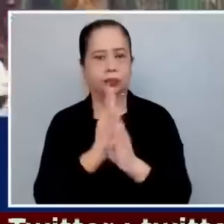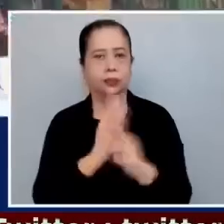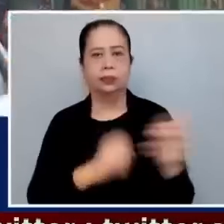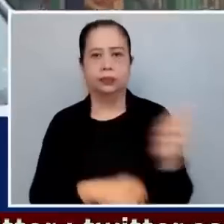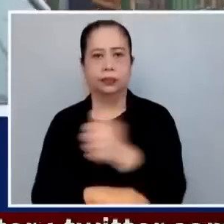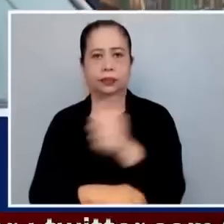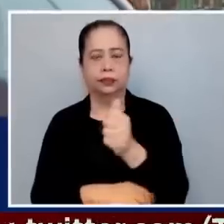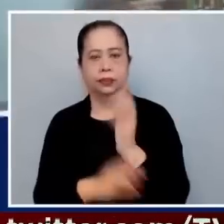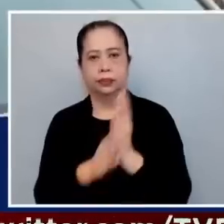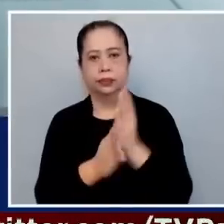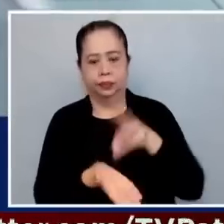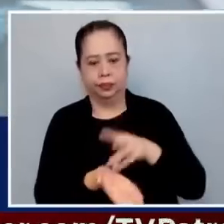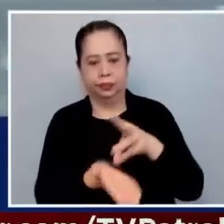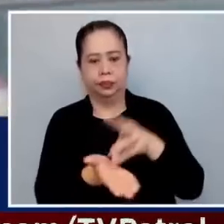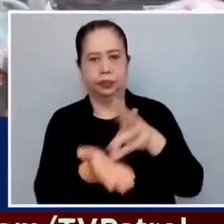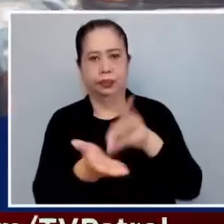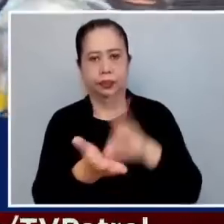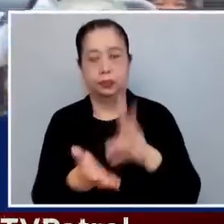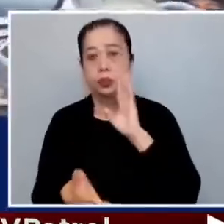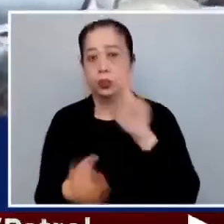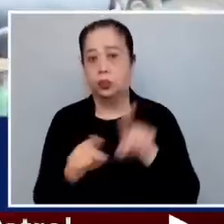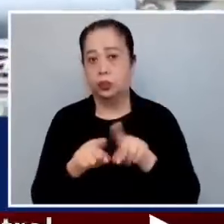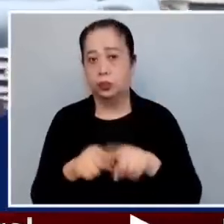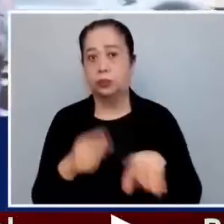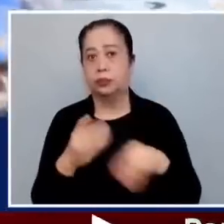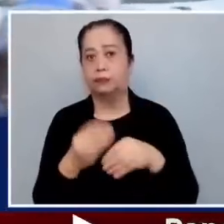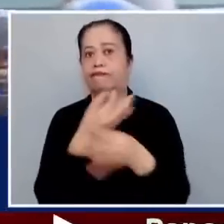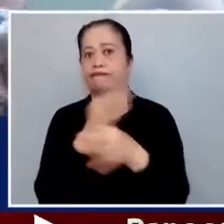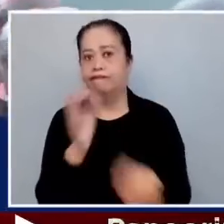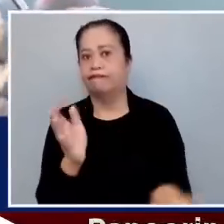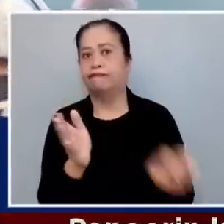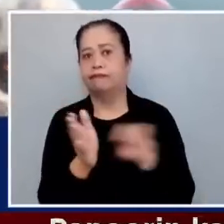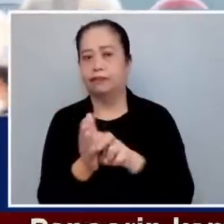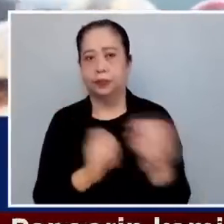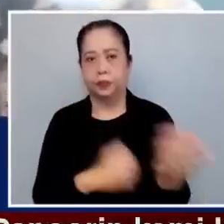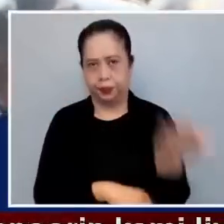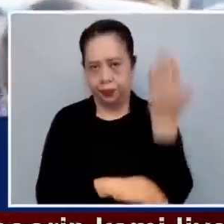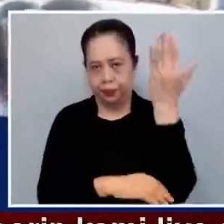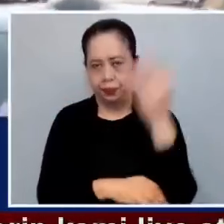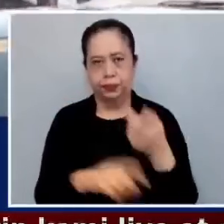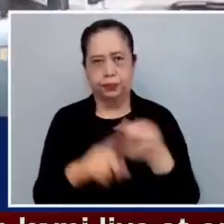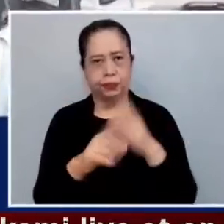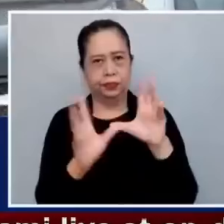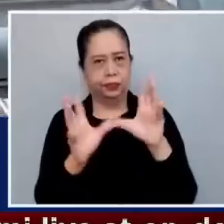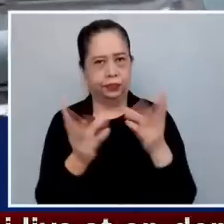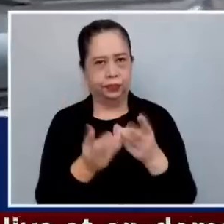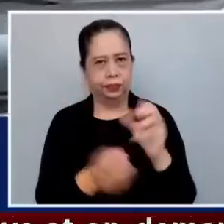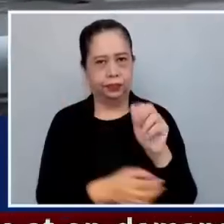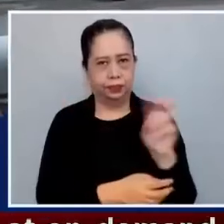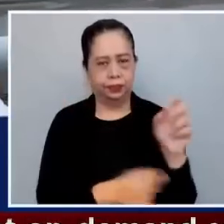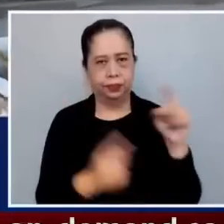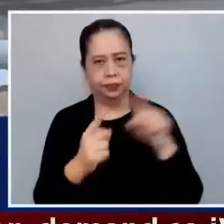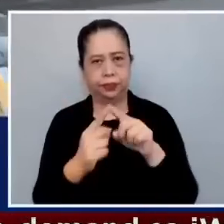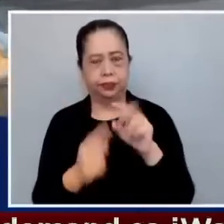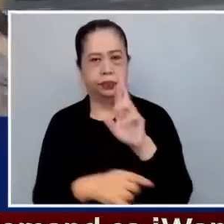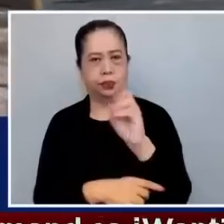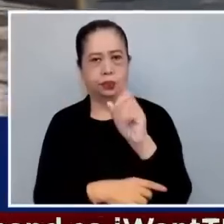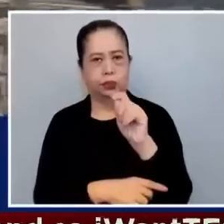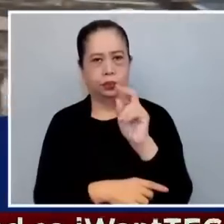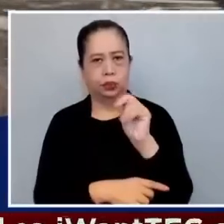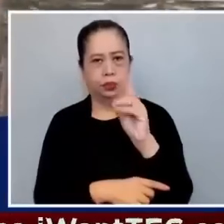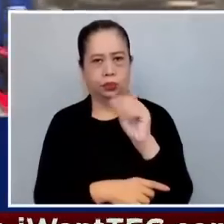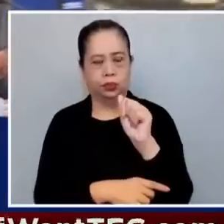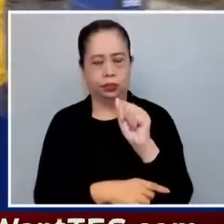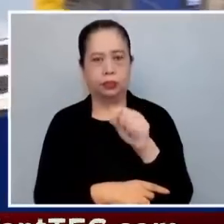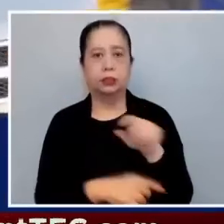bus carousel at magkakaroon din sila ng libreng sakay sa umaga mula Commonwealth Avenue hanggang Rotonda. Magdadagdag